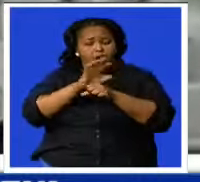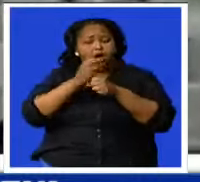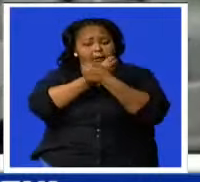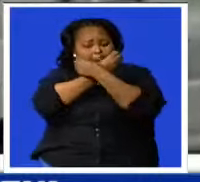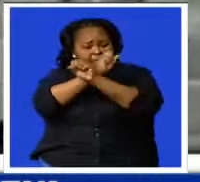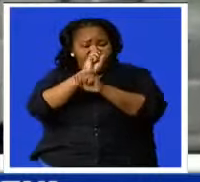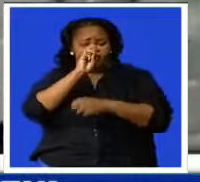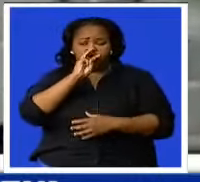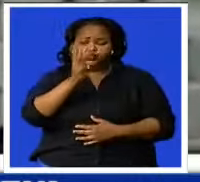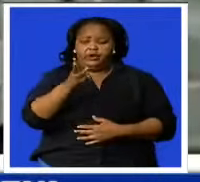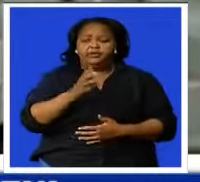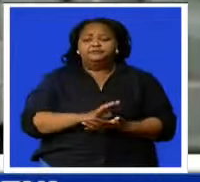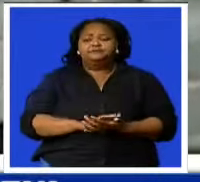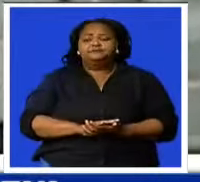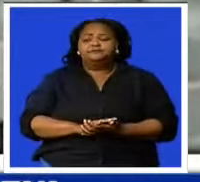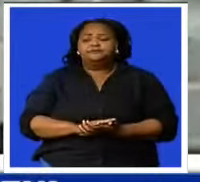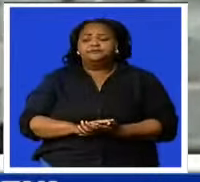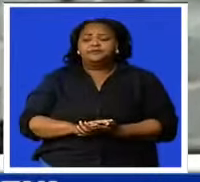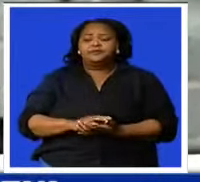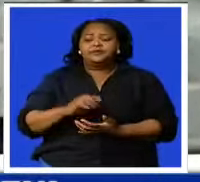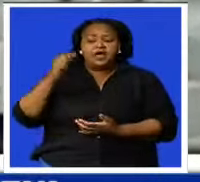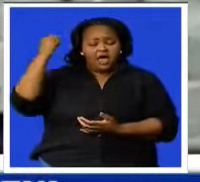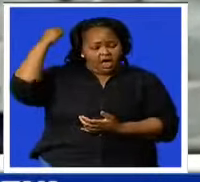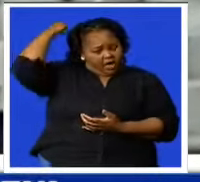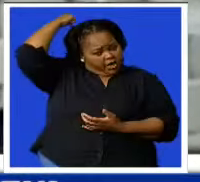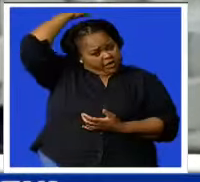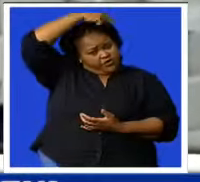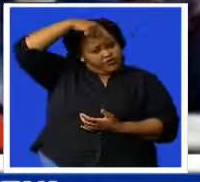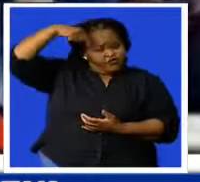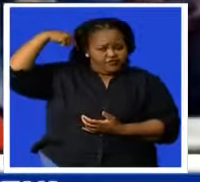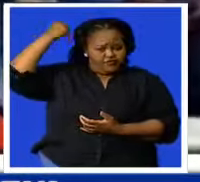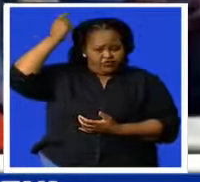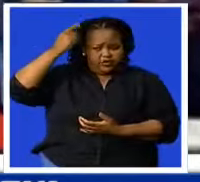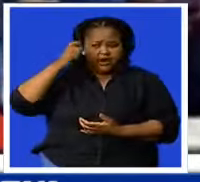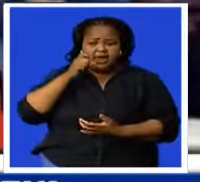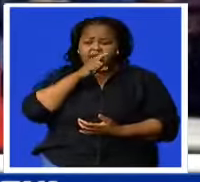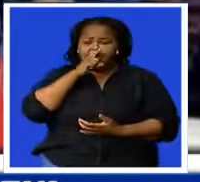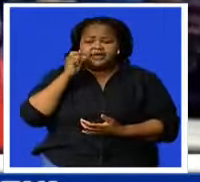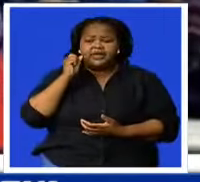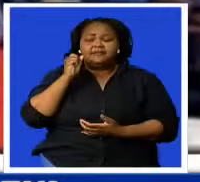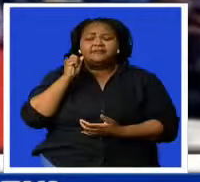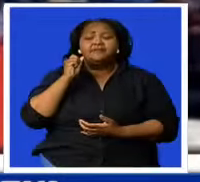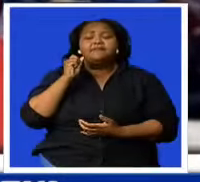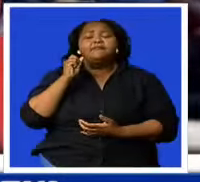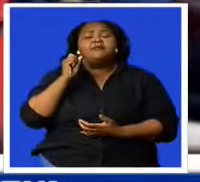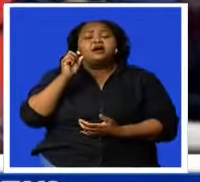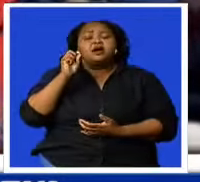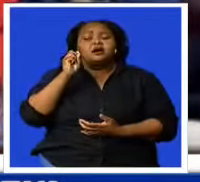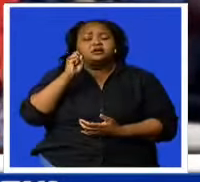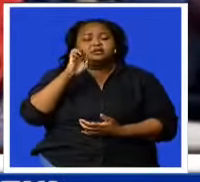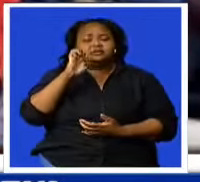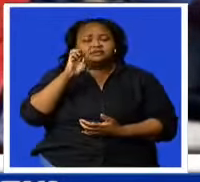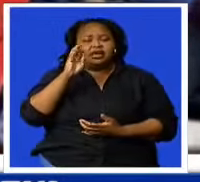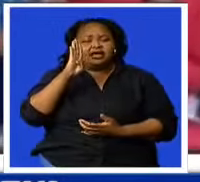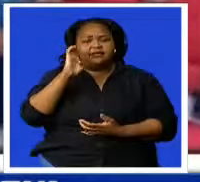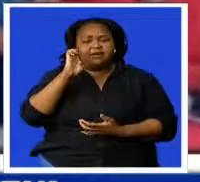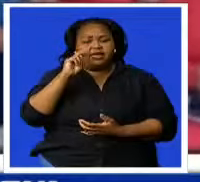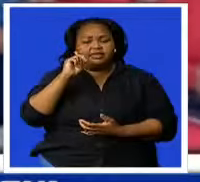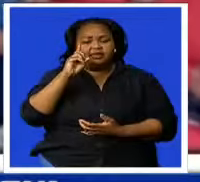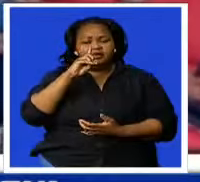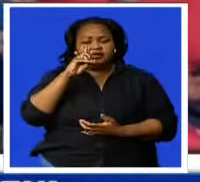Imvuna yesigodlo sasebuhleni sebenzela Khumalo ithi lo mkhankaso udlala indzima lenkulu kufundzisa sive